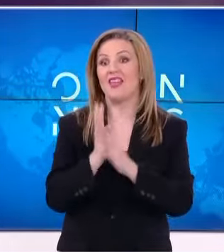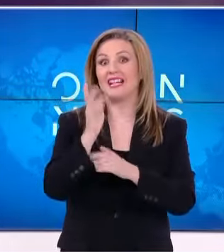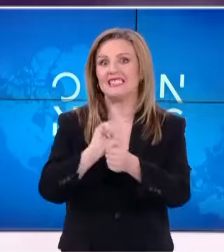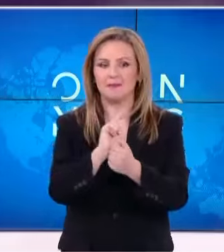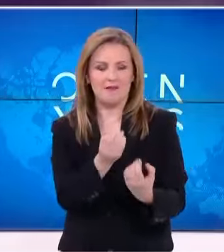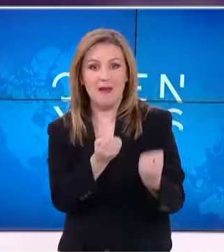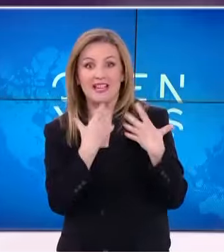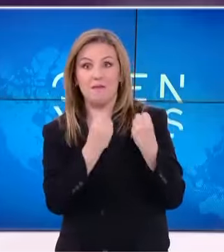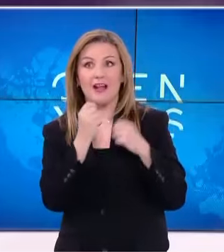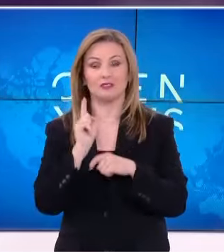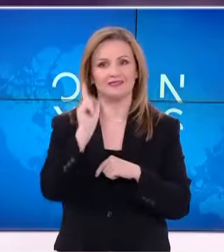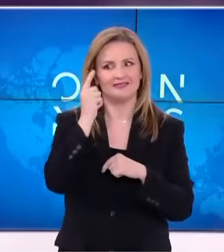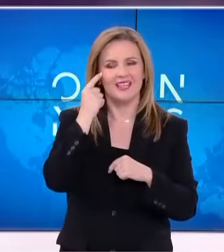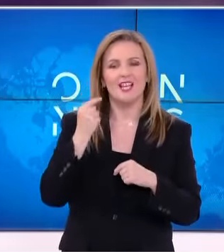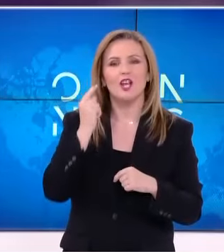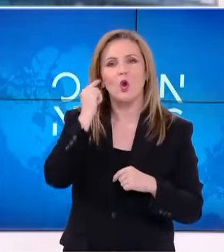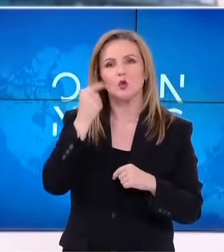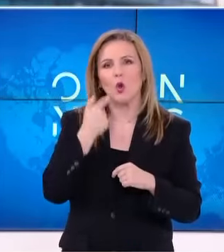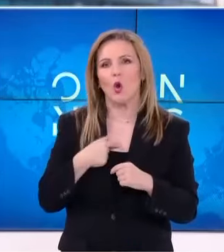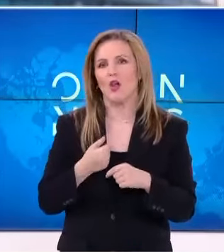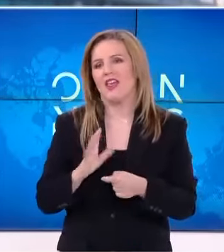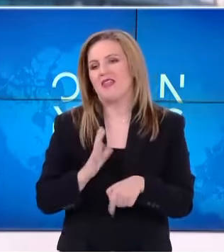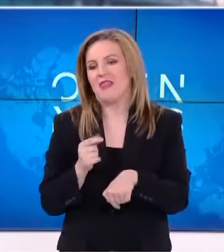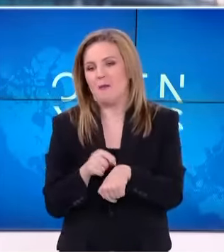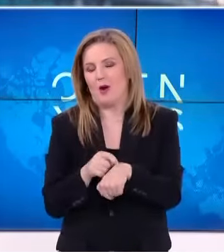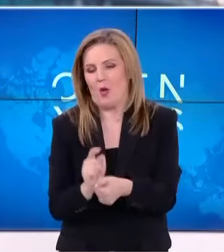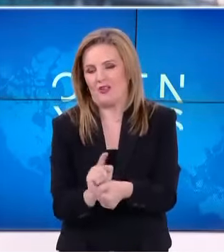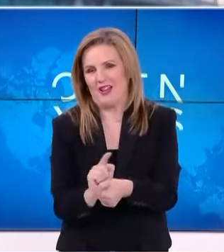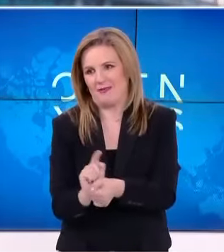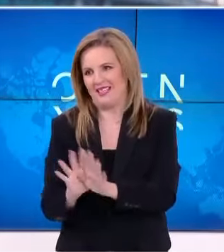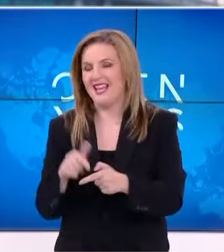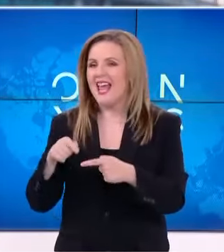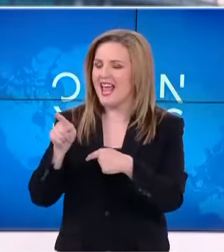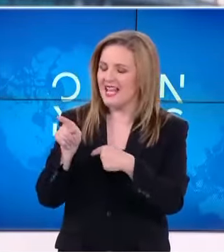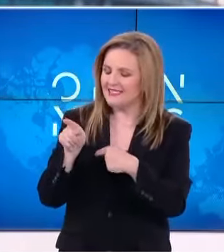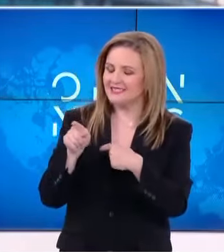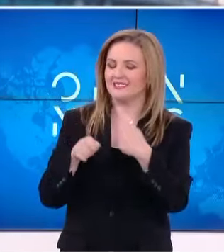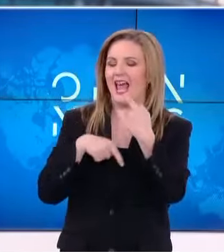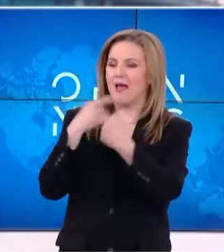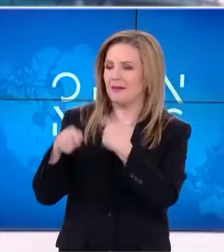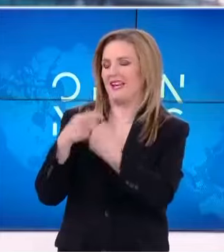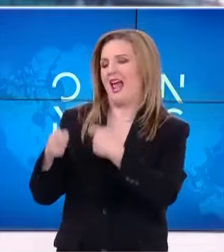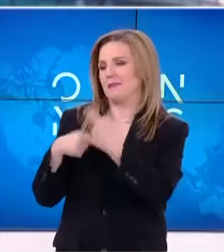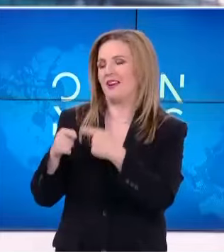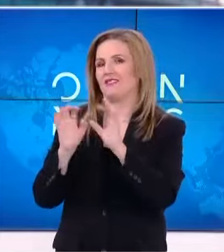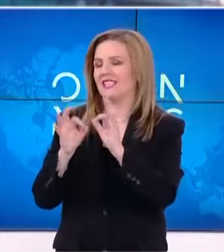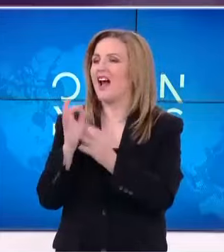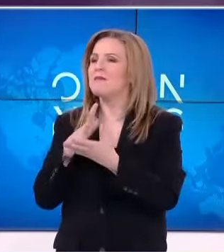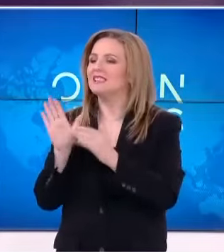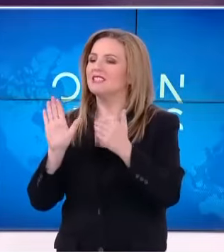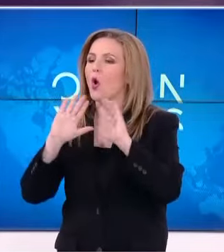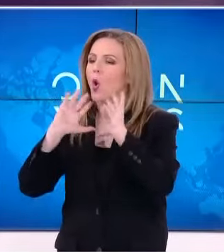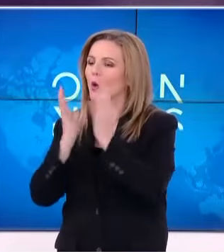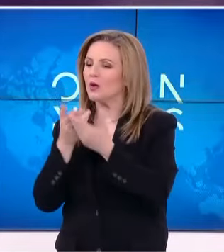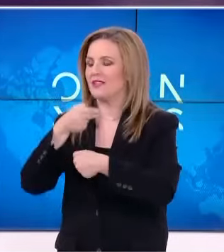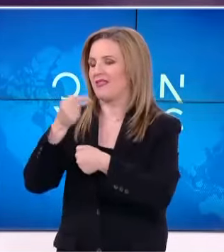ενημερώνουν από το κοντρόλ τώρα δεν θα βγάλουμε και το χρονόμετρο κατανοείται είστε πάρα πολύ έμπειροι πως τελειώστε το συλλογισμό σας το ξέρετε